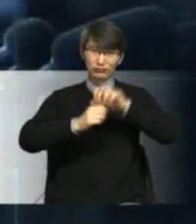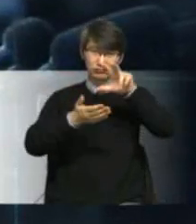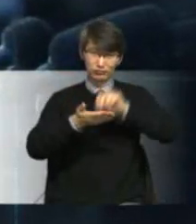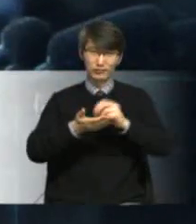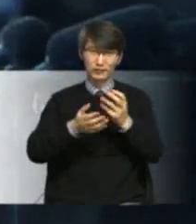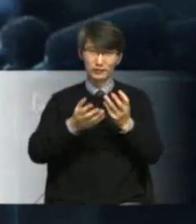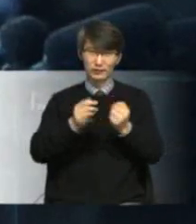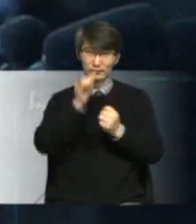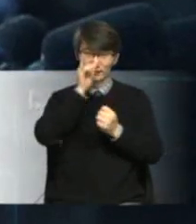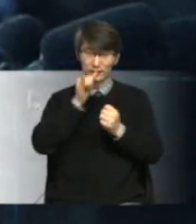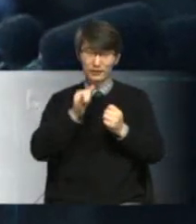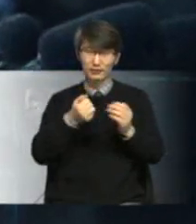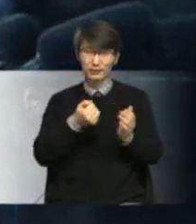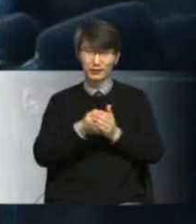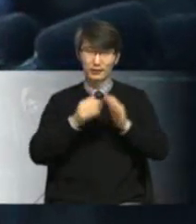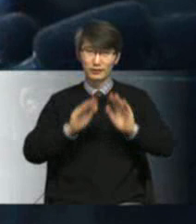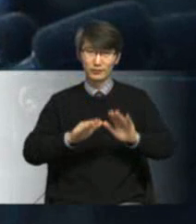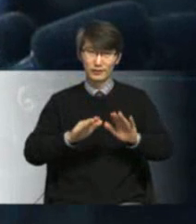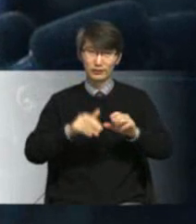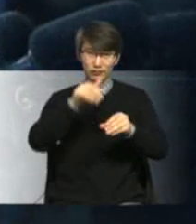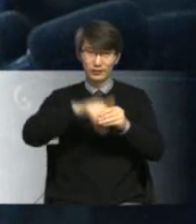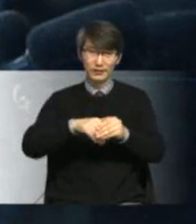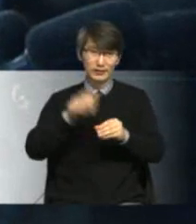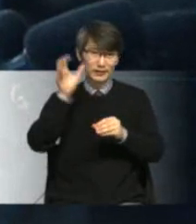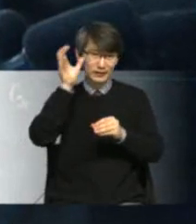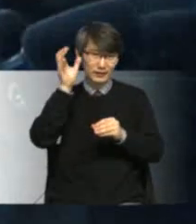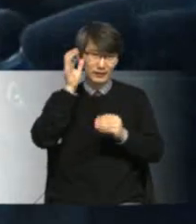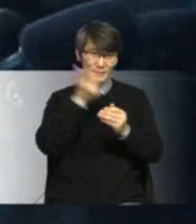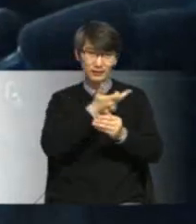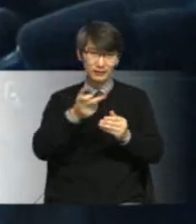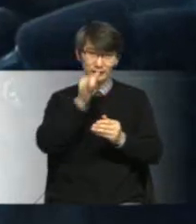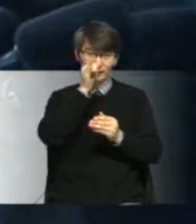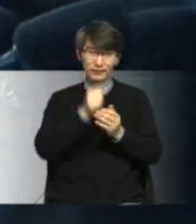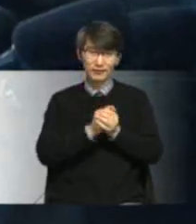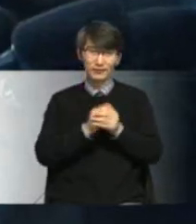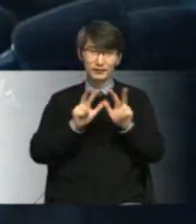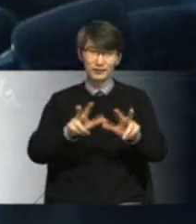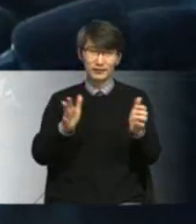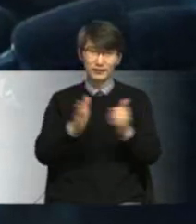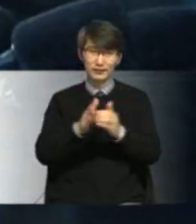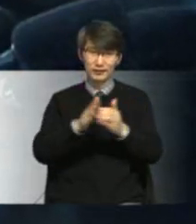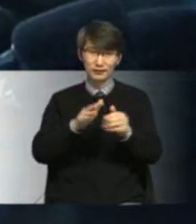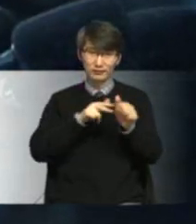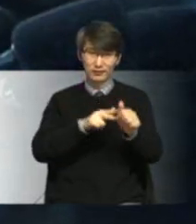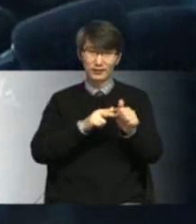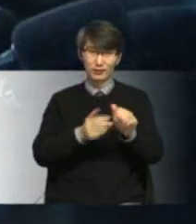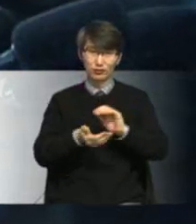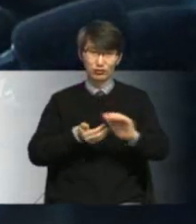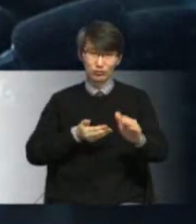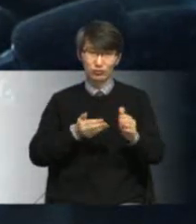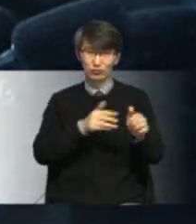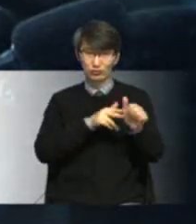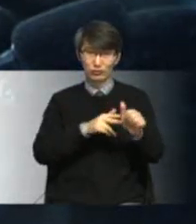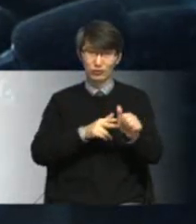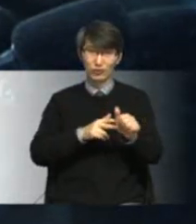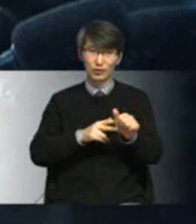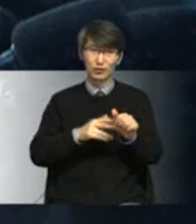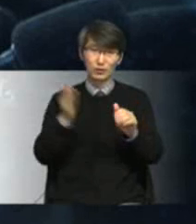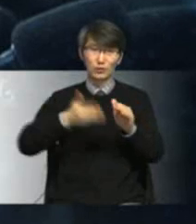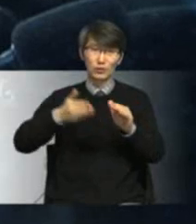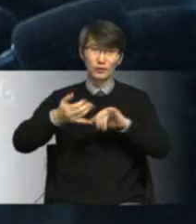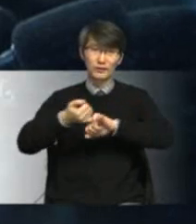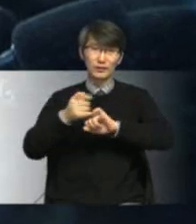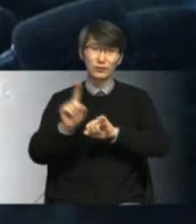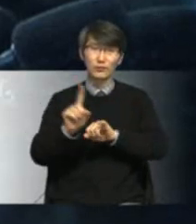선거구 입니다 이 때문에 이번 총선에 거는 주민들의 기대도 큰데요 지금까지 출사표를 던진 예비부부들의 주요 공약 들은